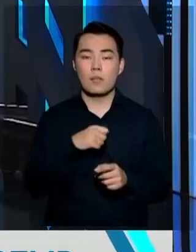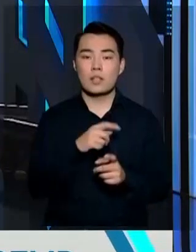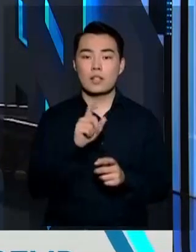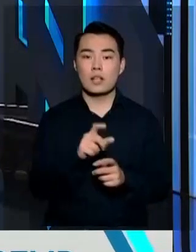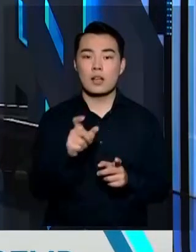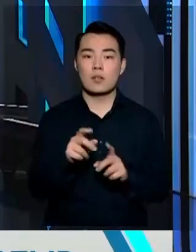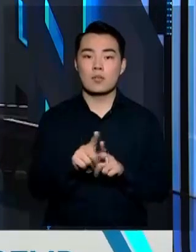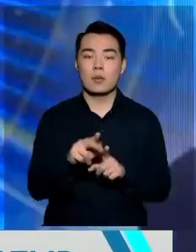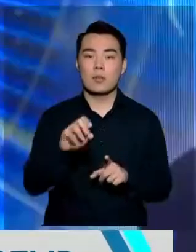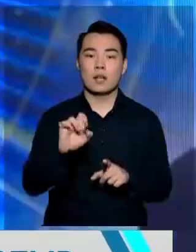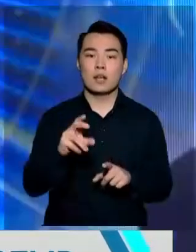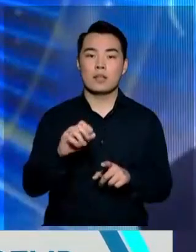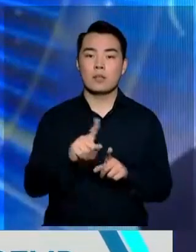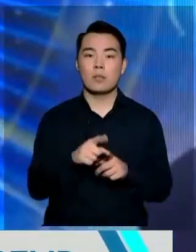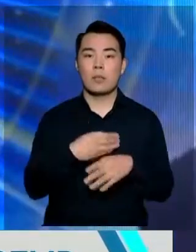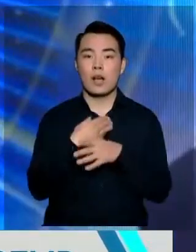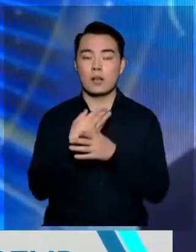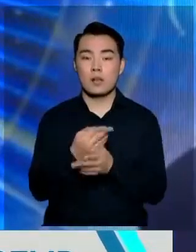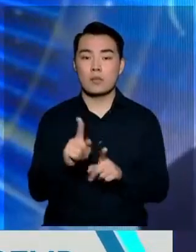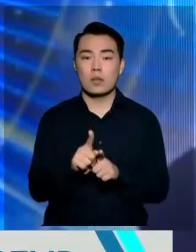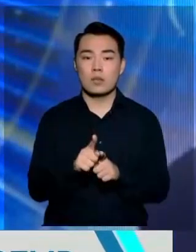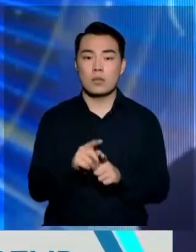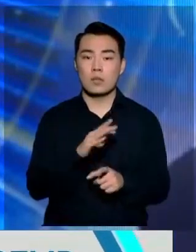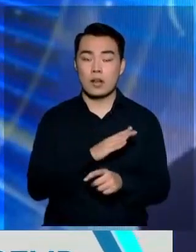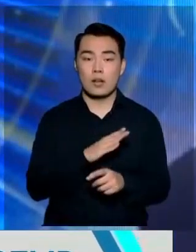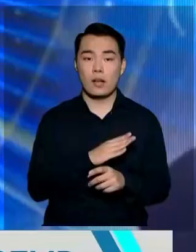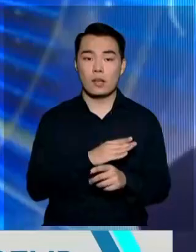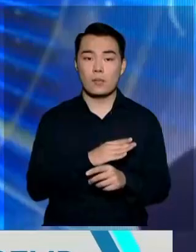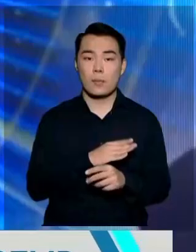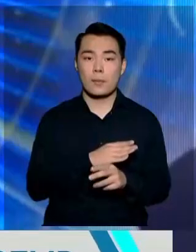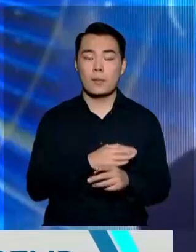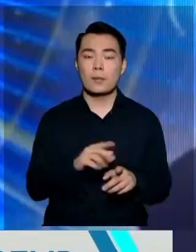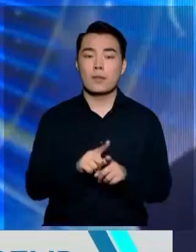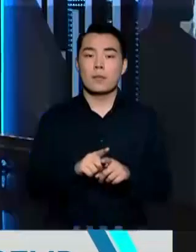азаматтарға проактивті түрде қызмет көрсетіп, және дұрыс бағытта отырамыз.